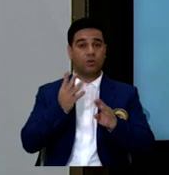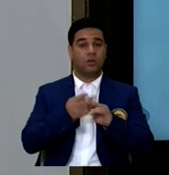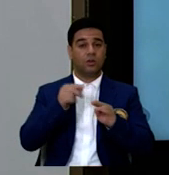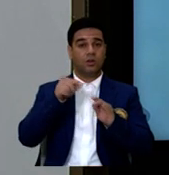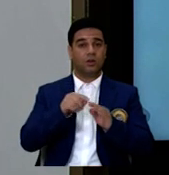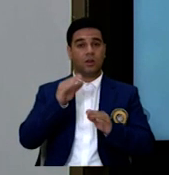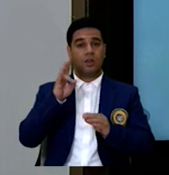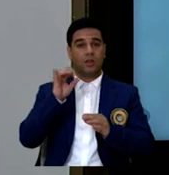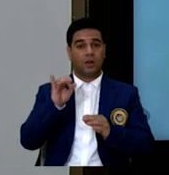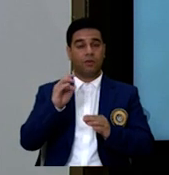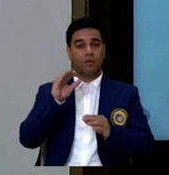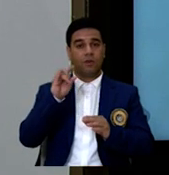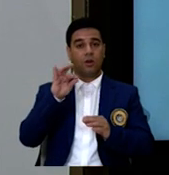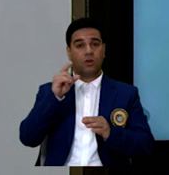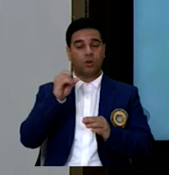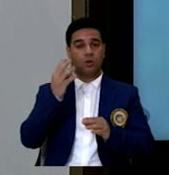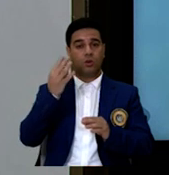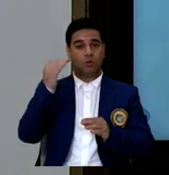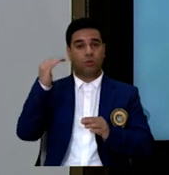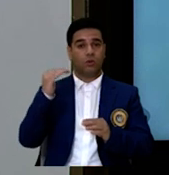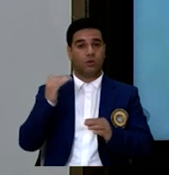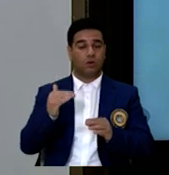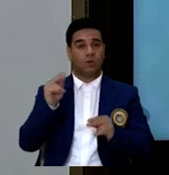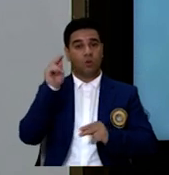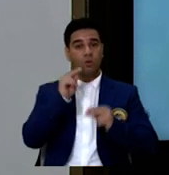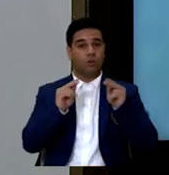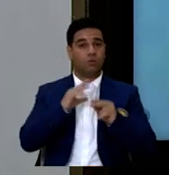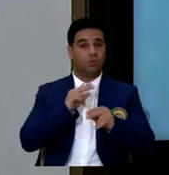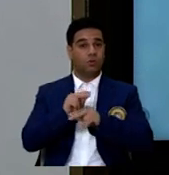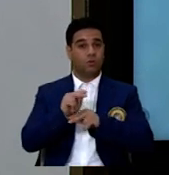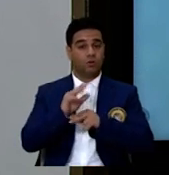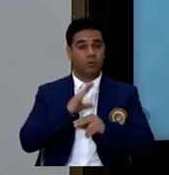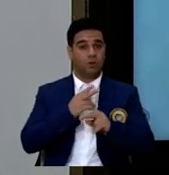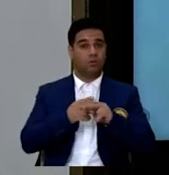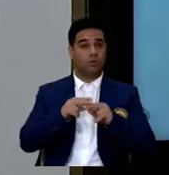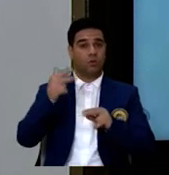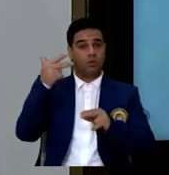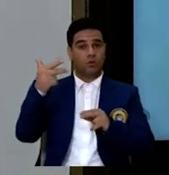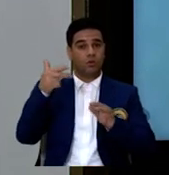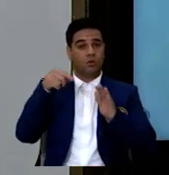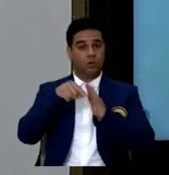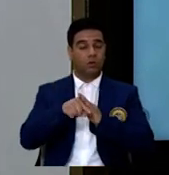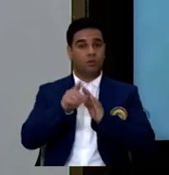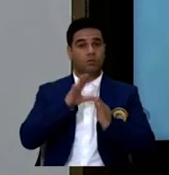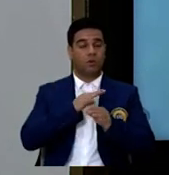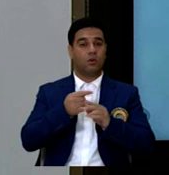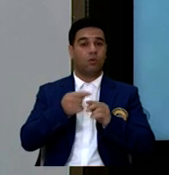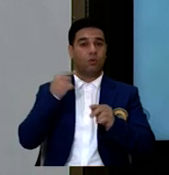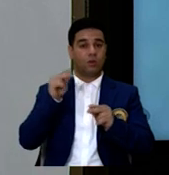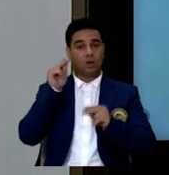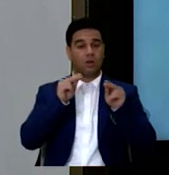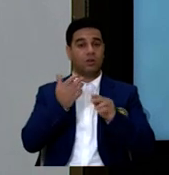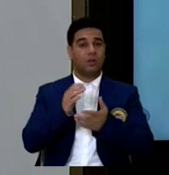sistemasi filogenezining 4 bosqichga bo'linishini o'rganib olgan edingiz. Uning 3-ta bosqichi bilan siz o'tgan darsda